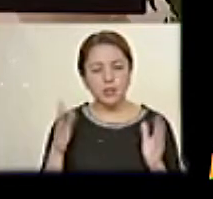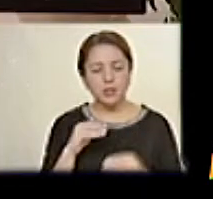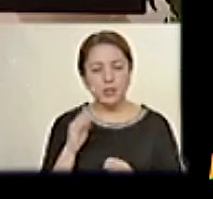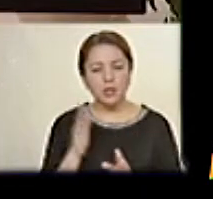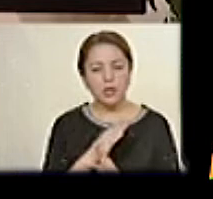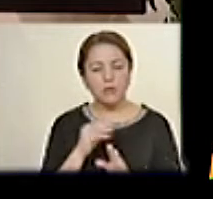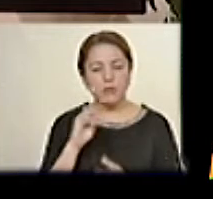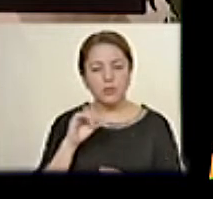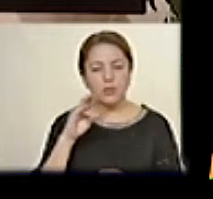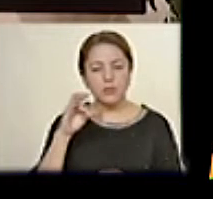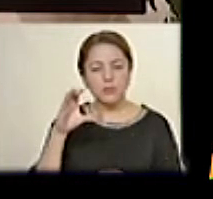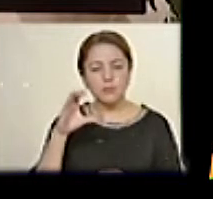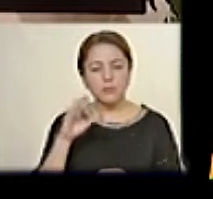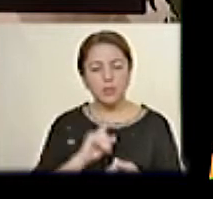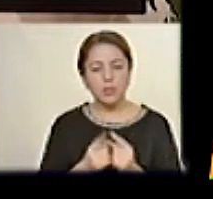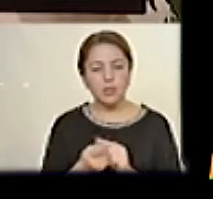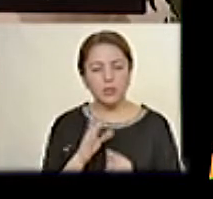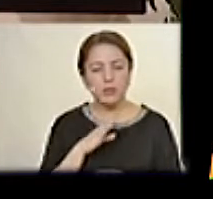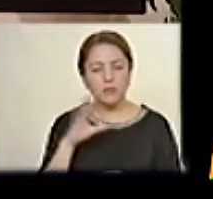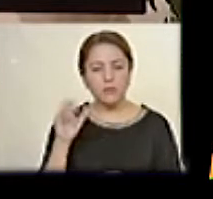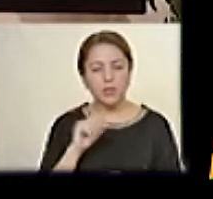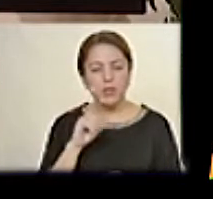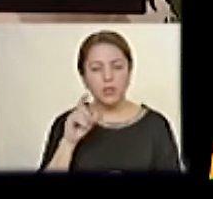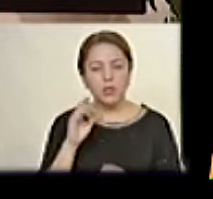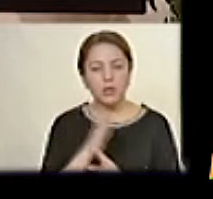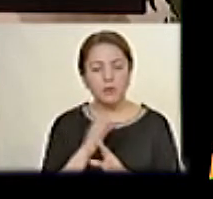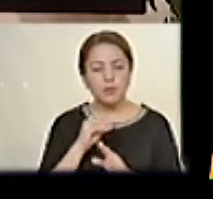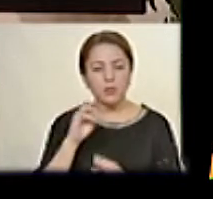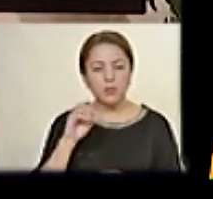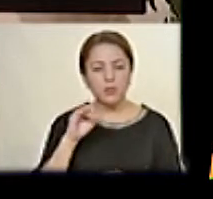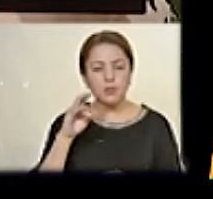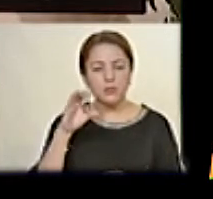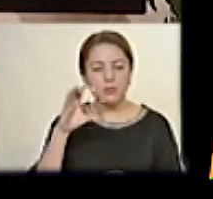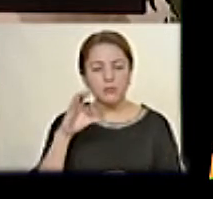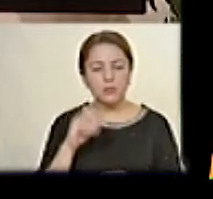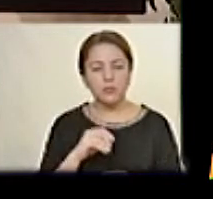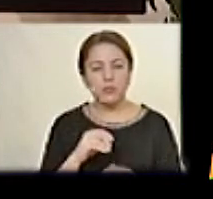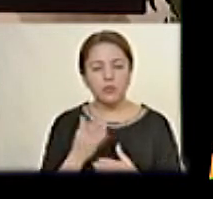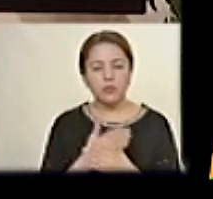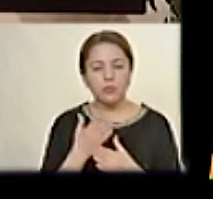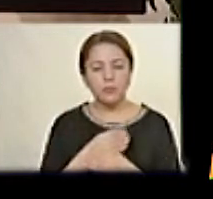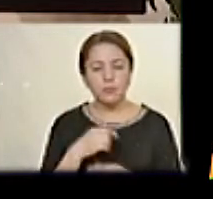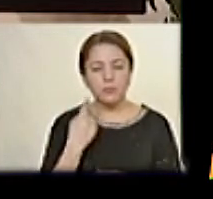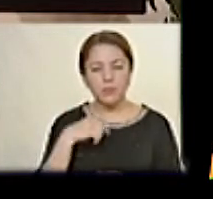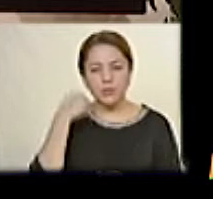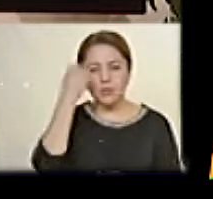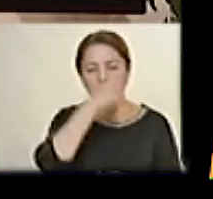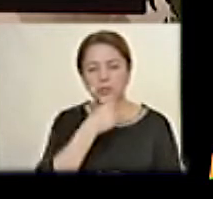tuguniga aylangan. Hamda havo transporti orqali, demak, yiliga 2